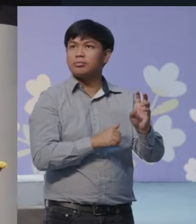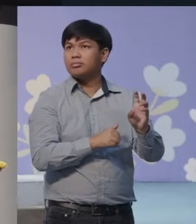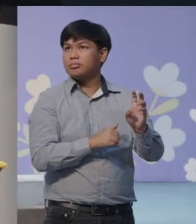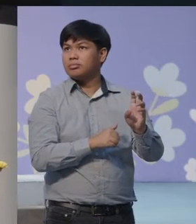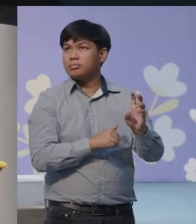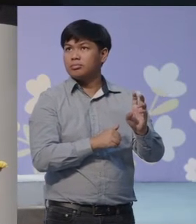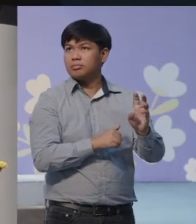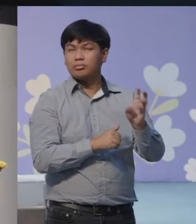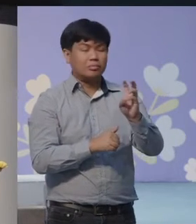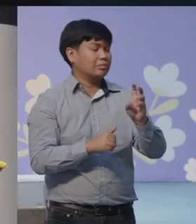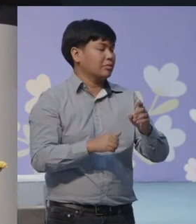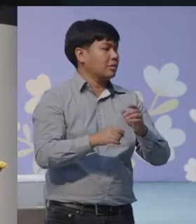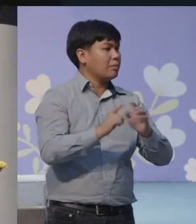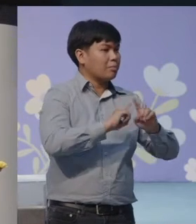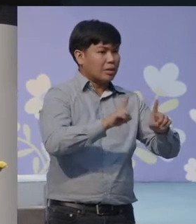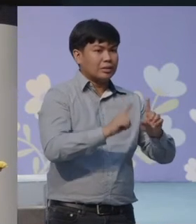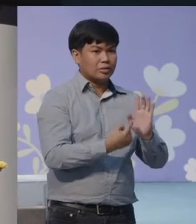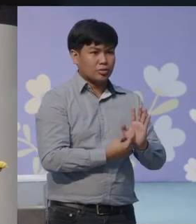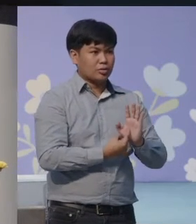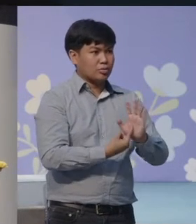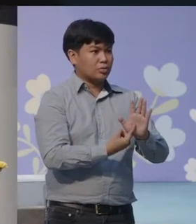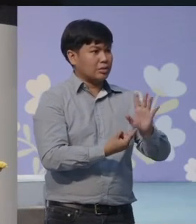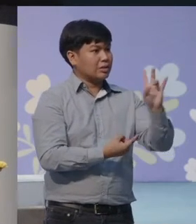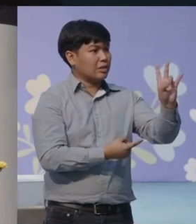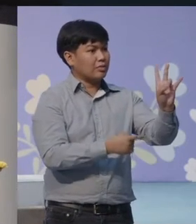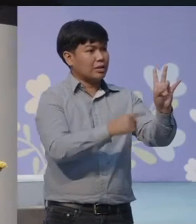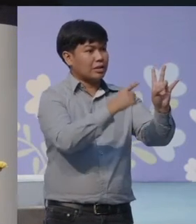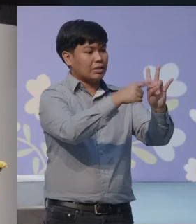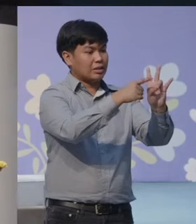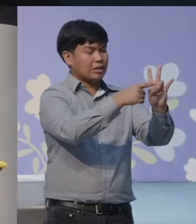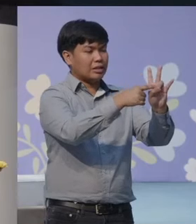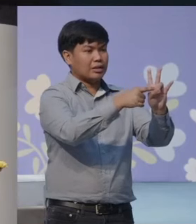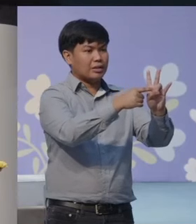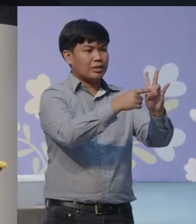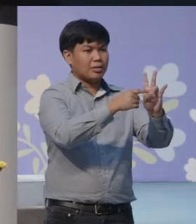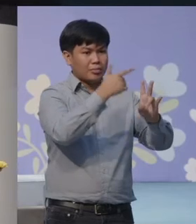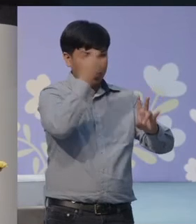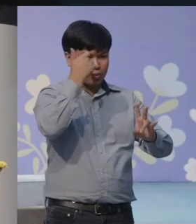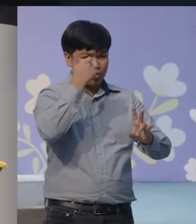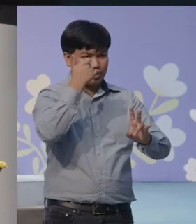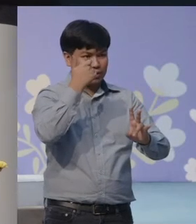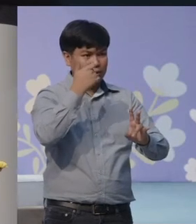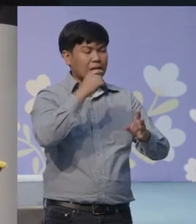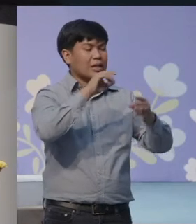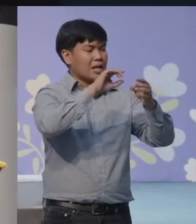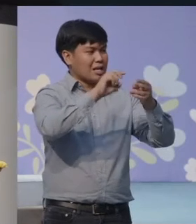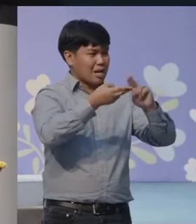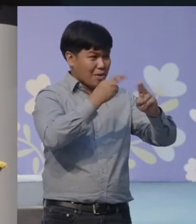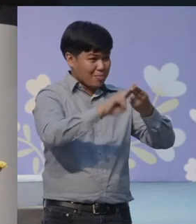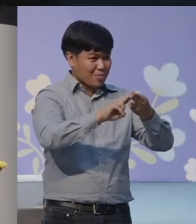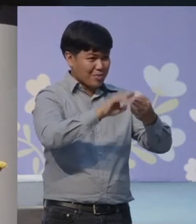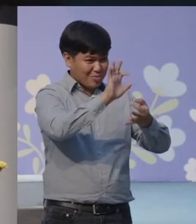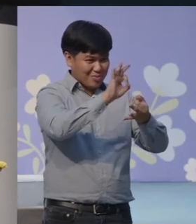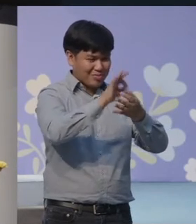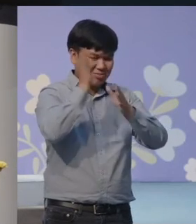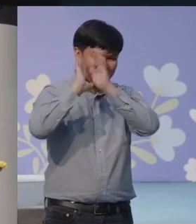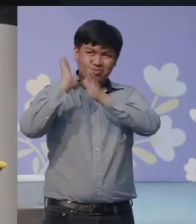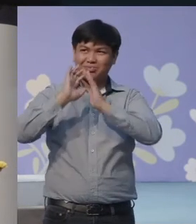6. Pero siguro, ginamit din nilang yung 7 dahil isa sa mga magagandang numero sa Bible itong 7. No?